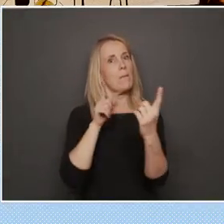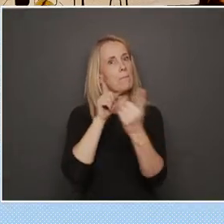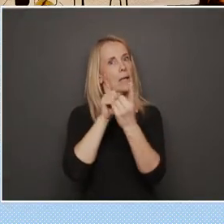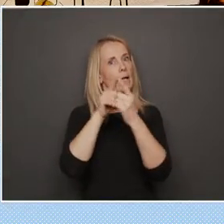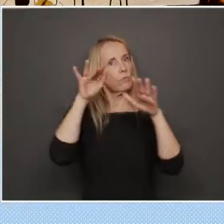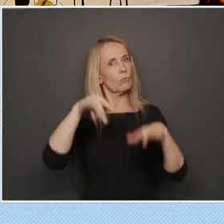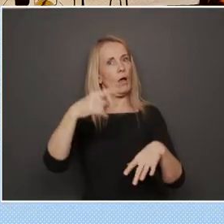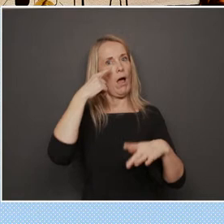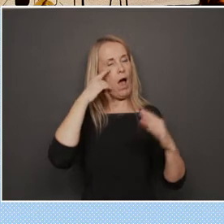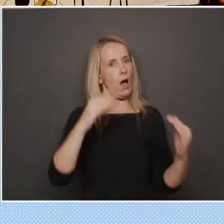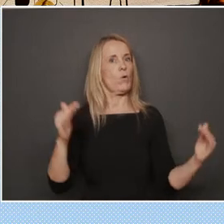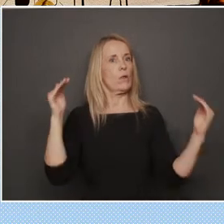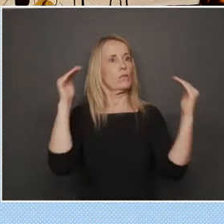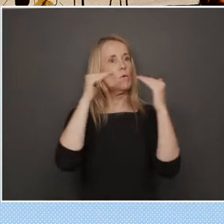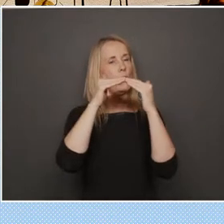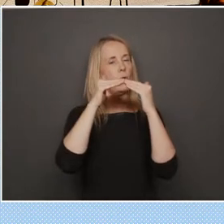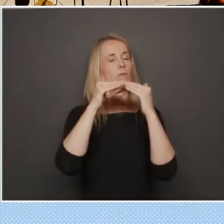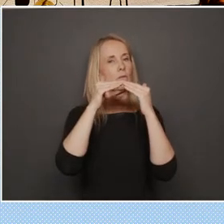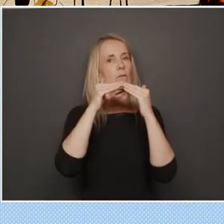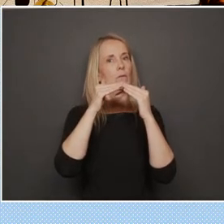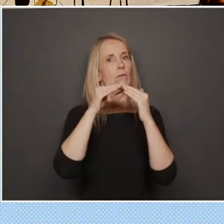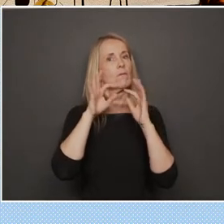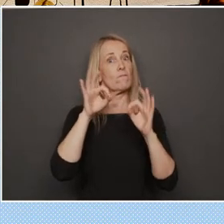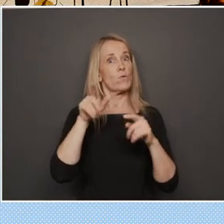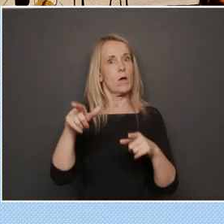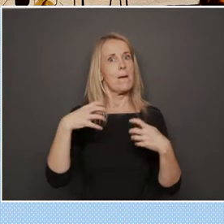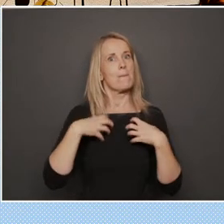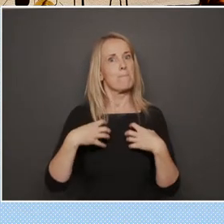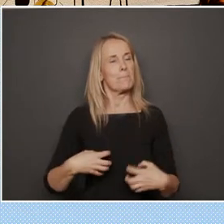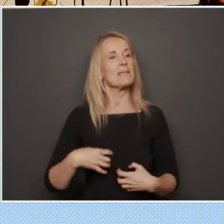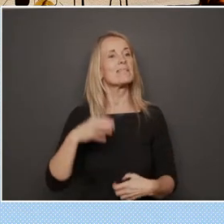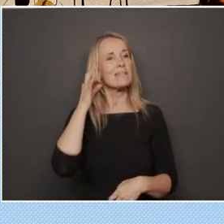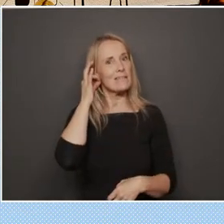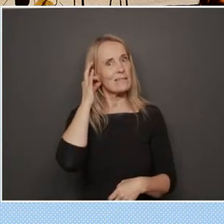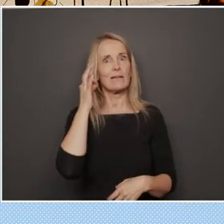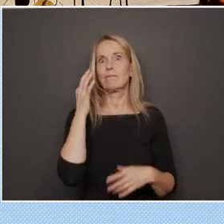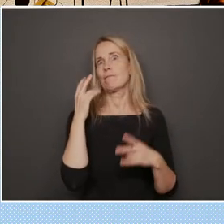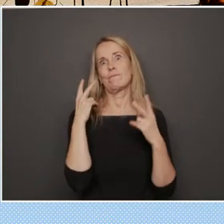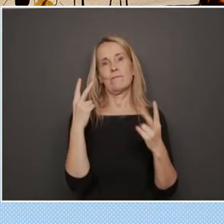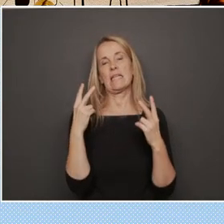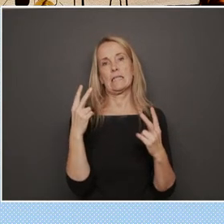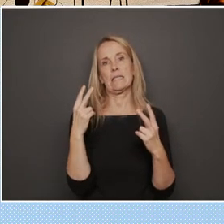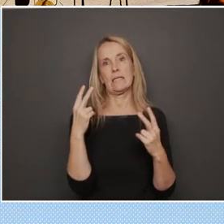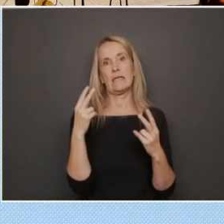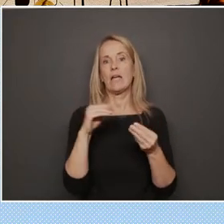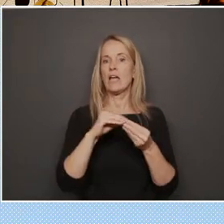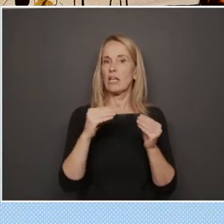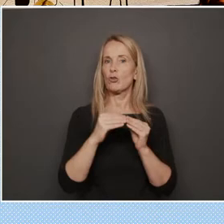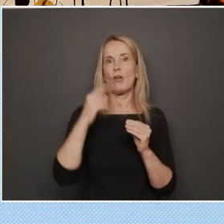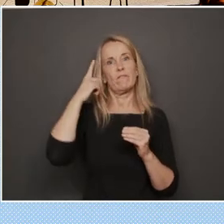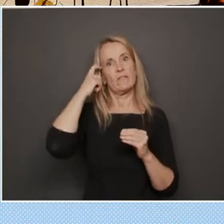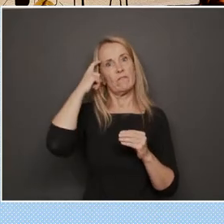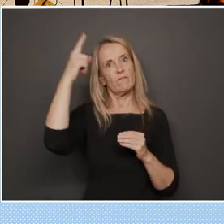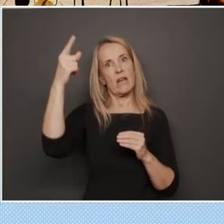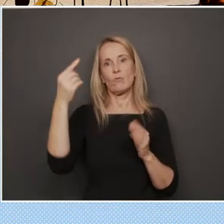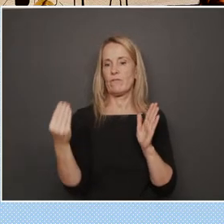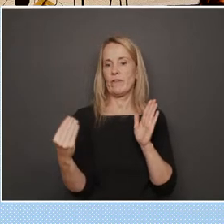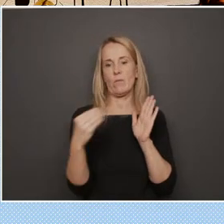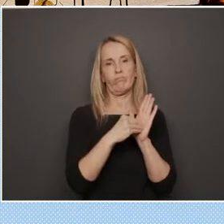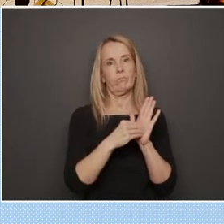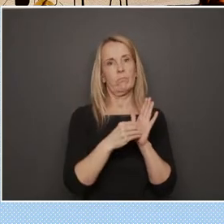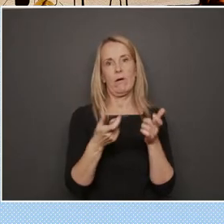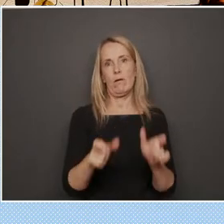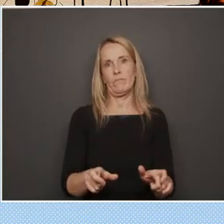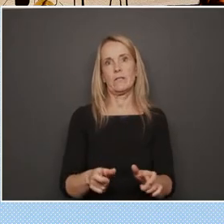Augenhöhe ist der Inhaberin sehr wichtig und ist in der Geschäftsphilosophie fest